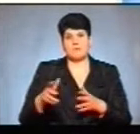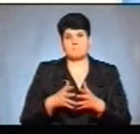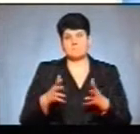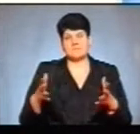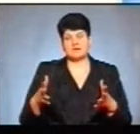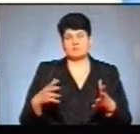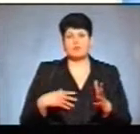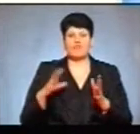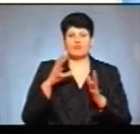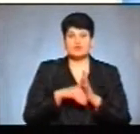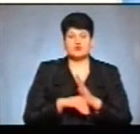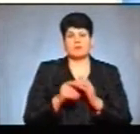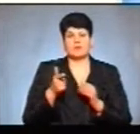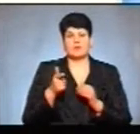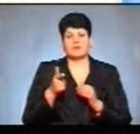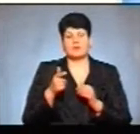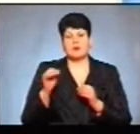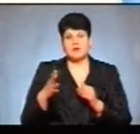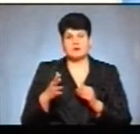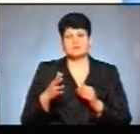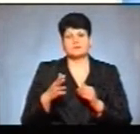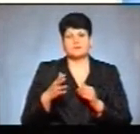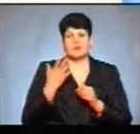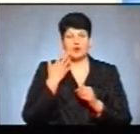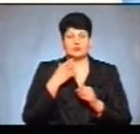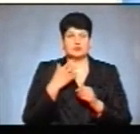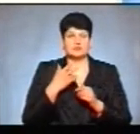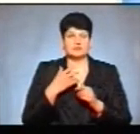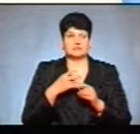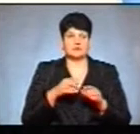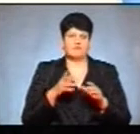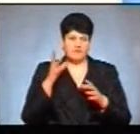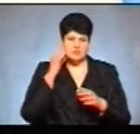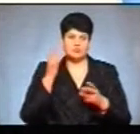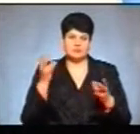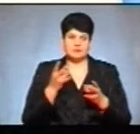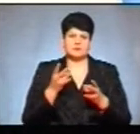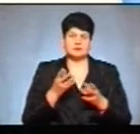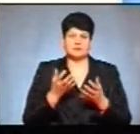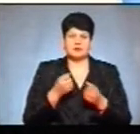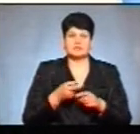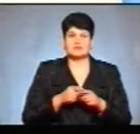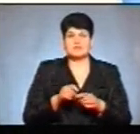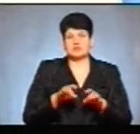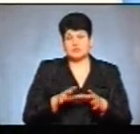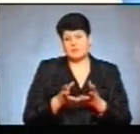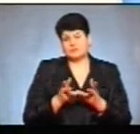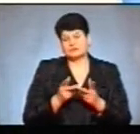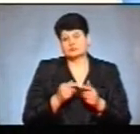кажу, включав газ в Смілі, коли всі там, ніхто не міг рішення прийняти. І зараз вважаю, що потрібно буде таке рішення. Ми